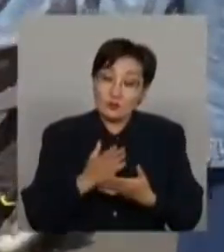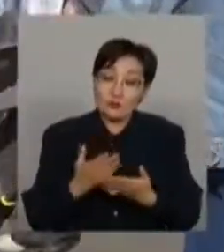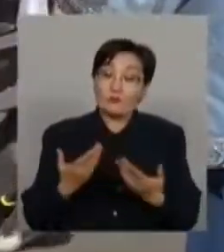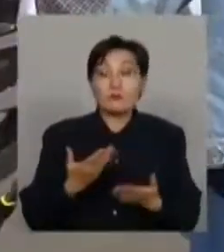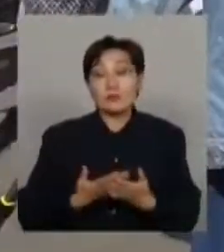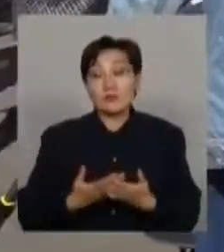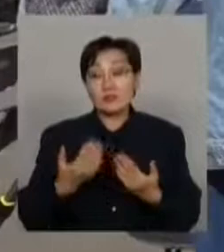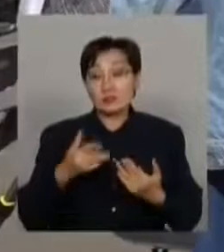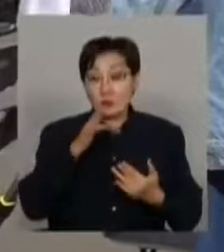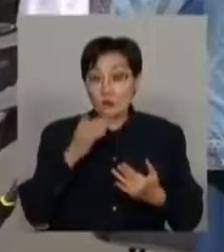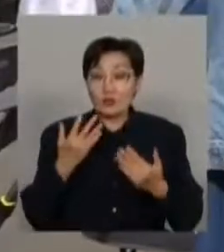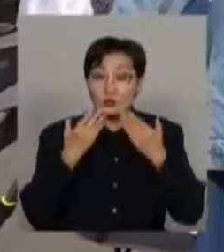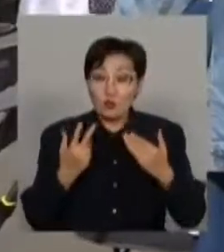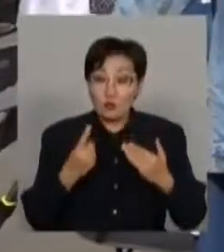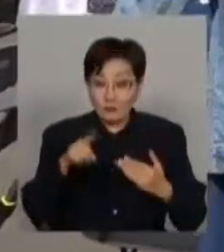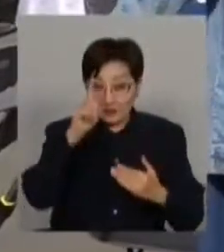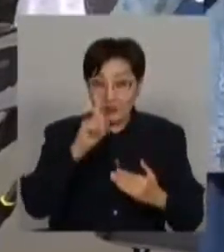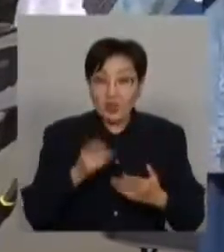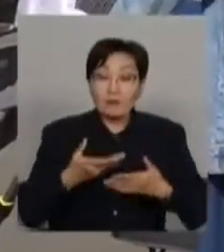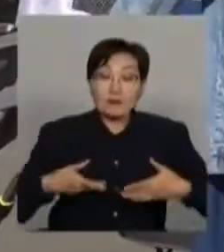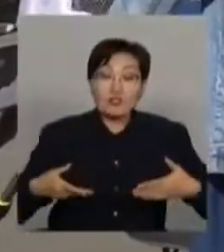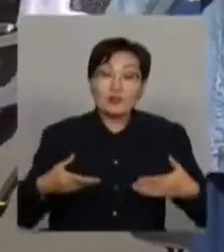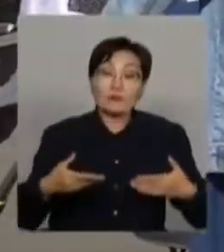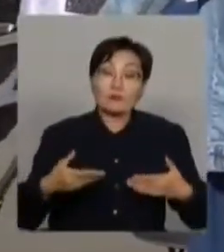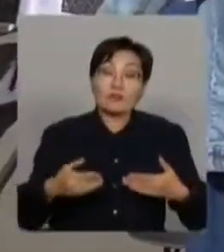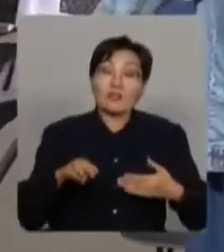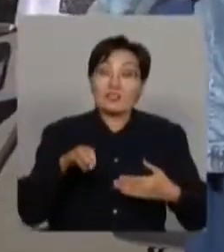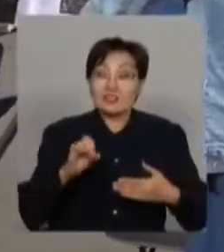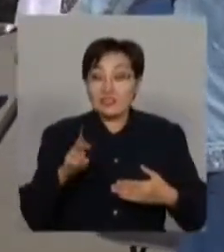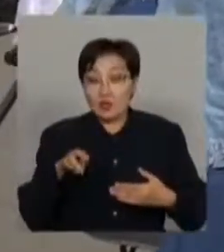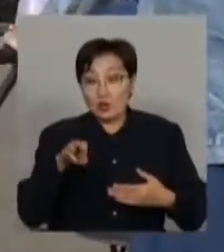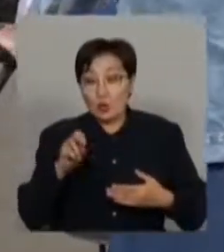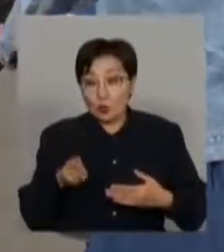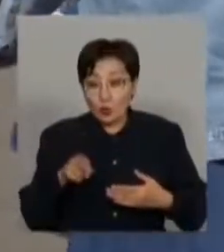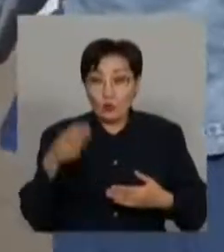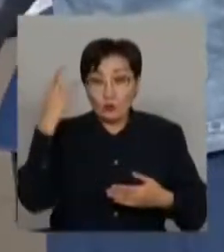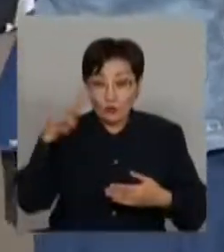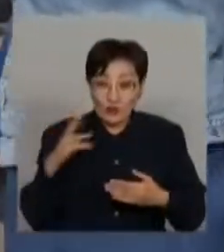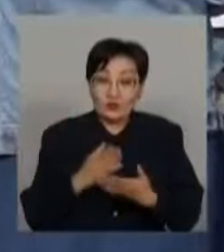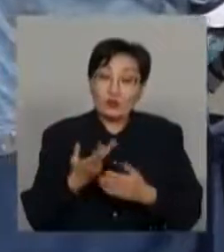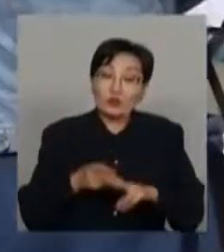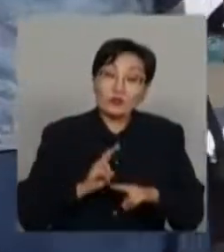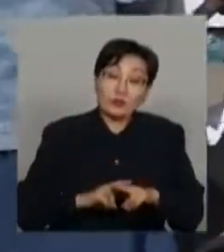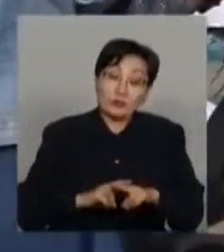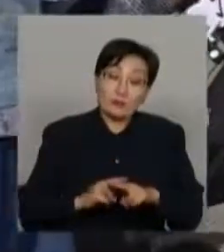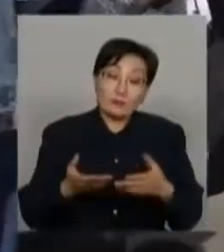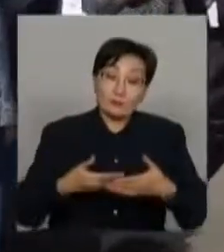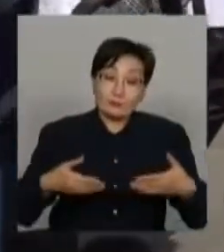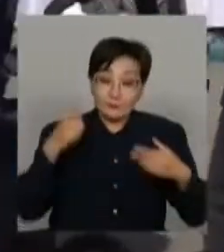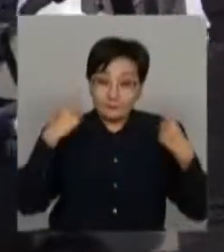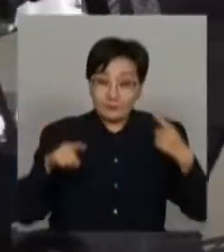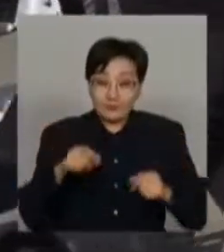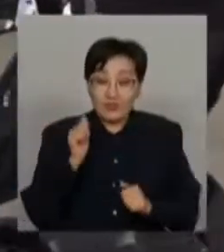Мысалы, қазіргі таңда соңғы бір айда біз енді TikTok қазір тренд болып жатыр, сондықтан біздің идея